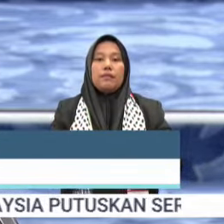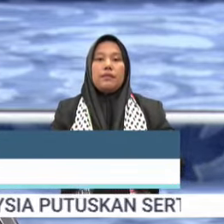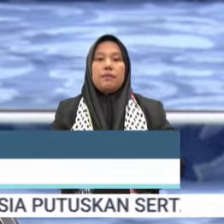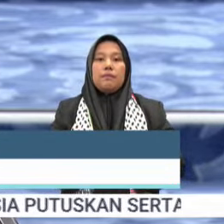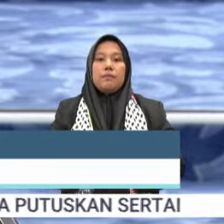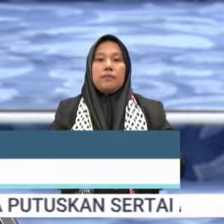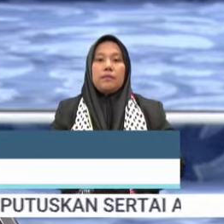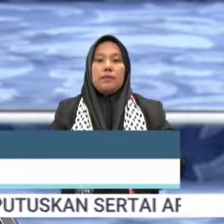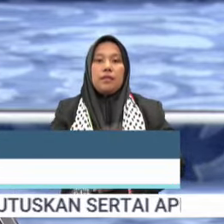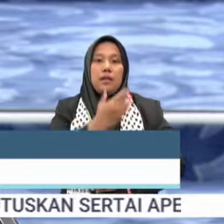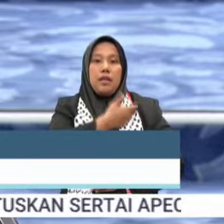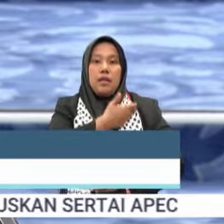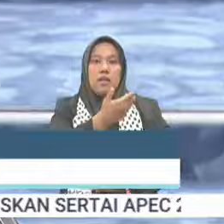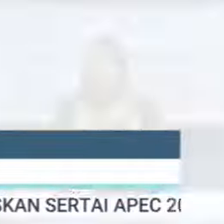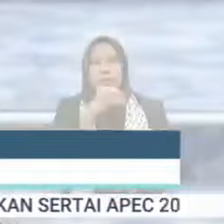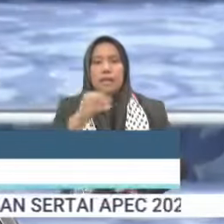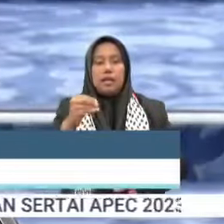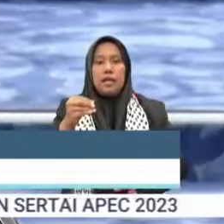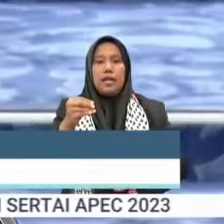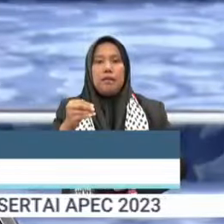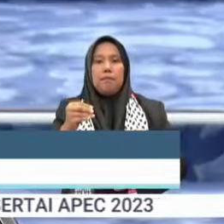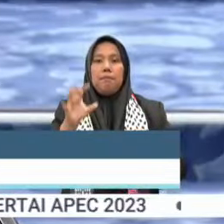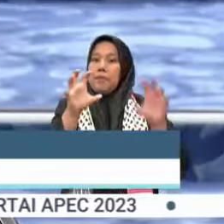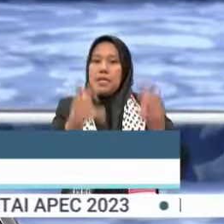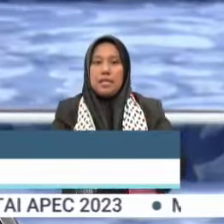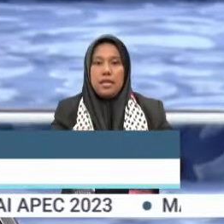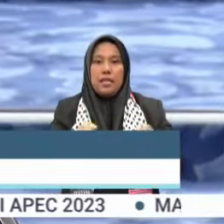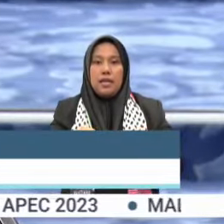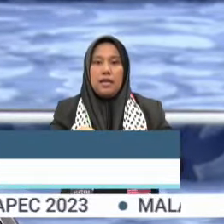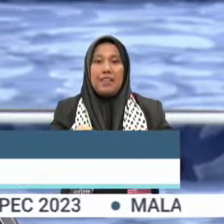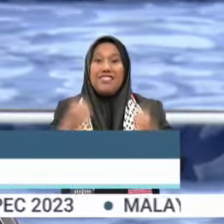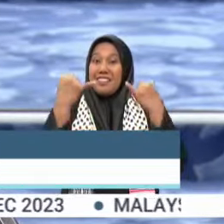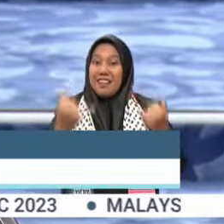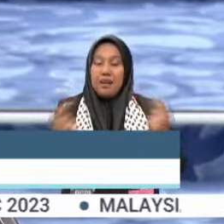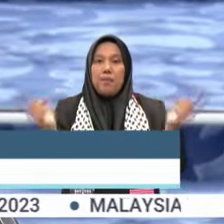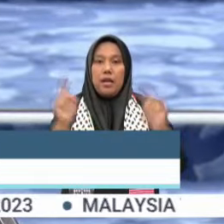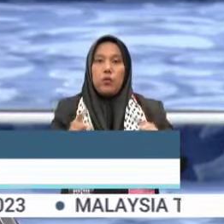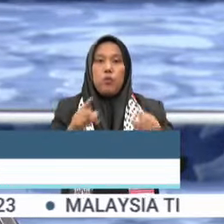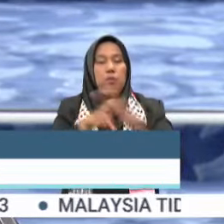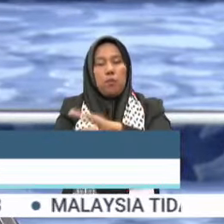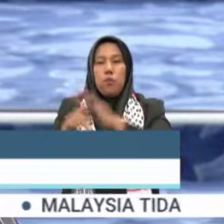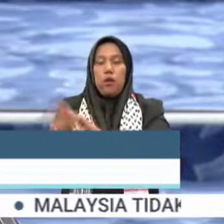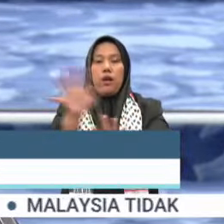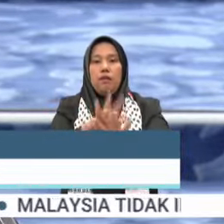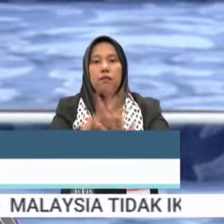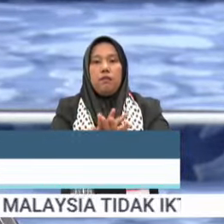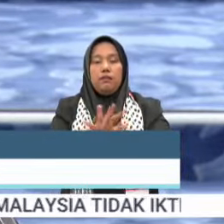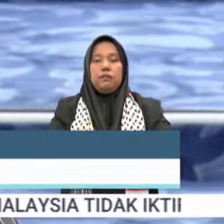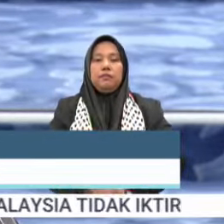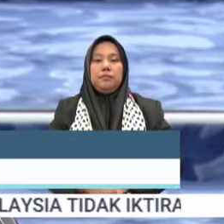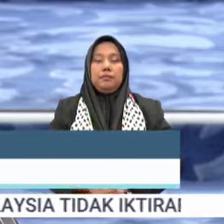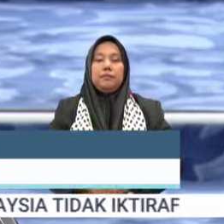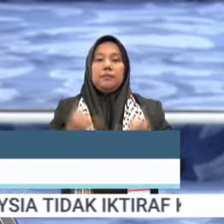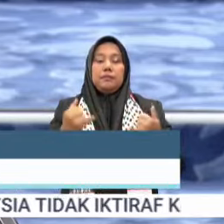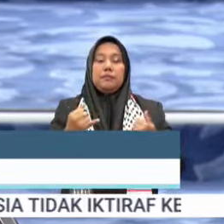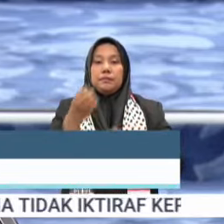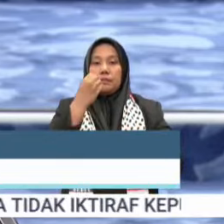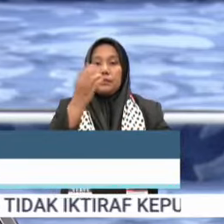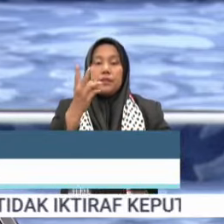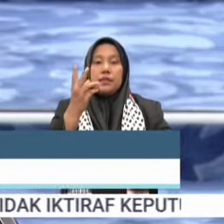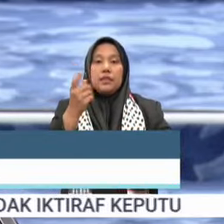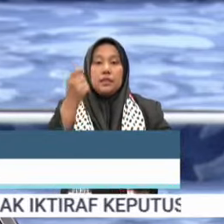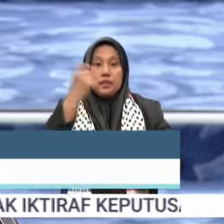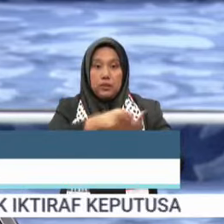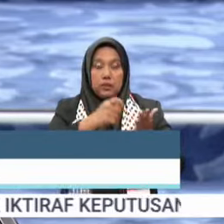daripada kesan bom Hiroshima. Malah tadi saya telah beritahu kepada Ketua Setiausaha Kementerian Luar supaya mengutus